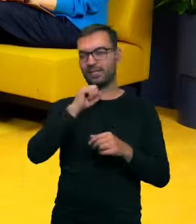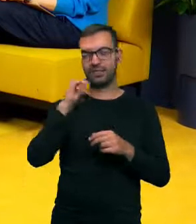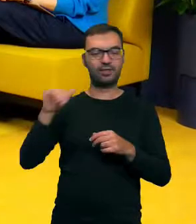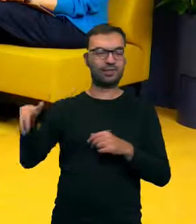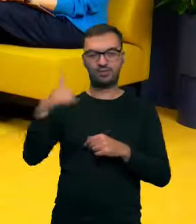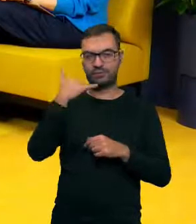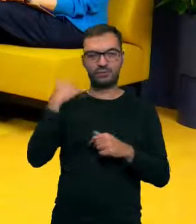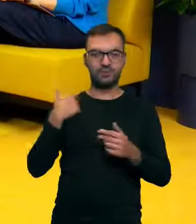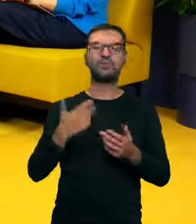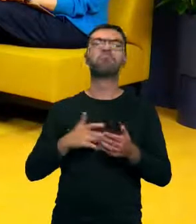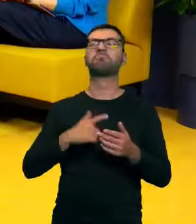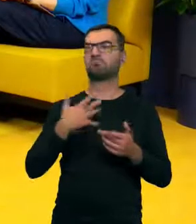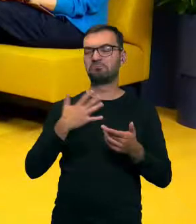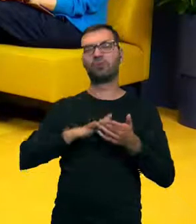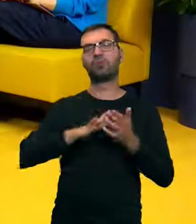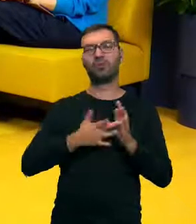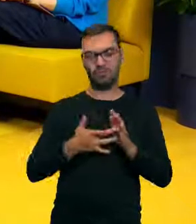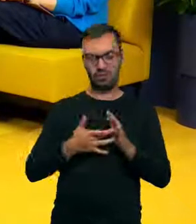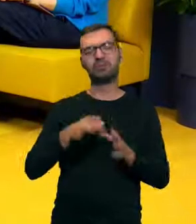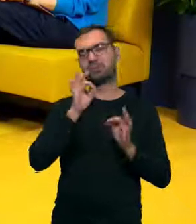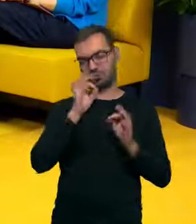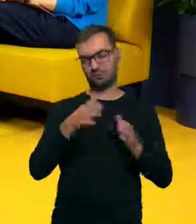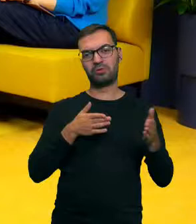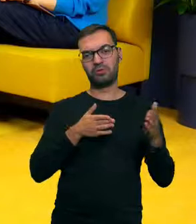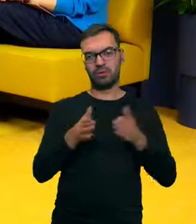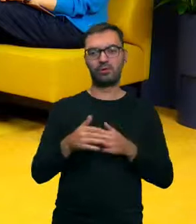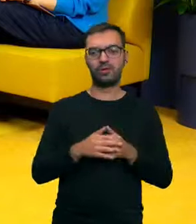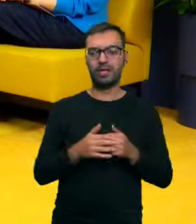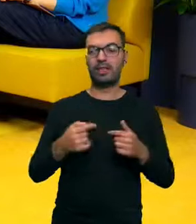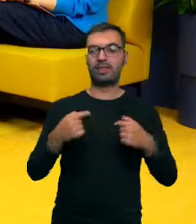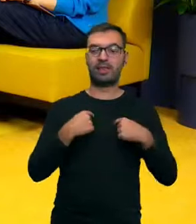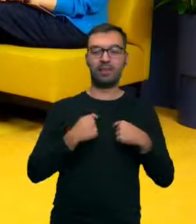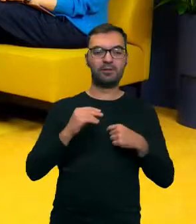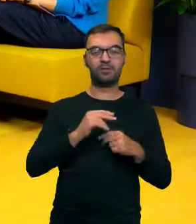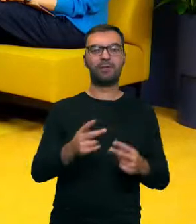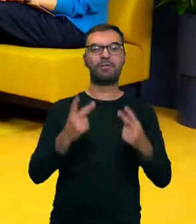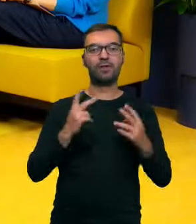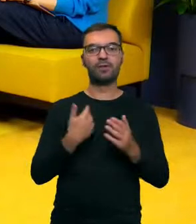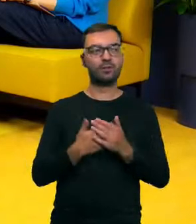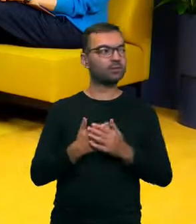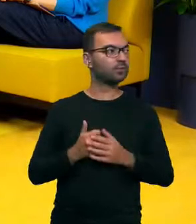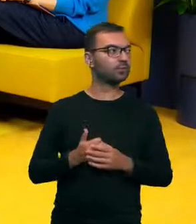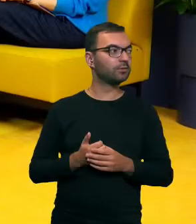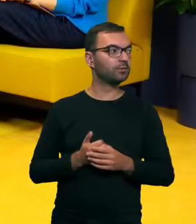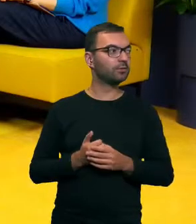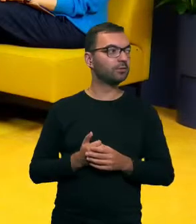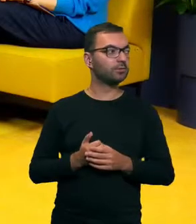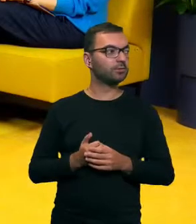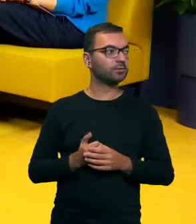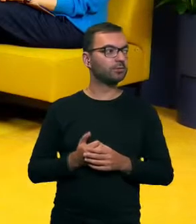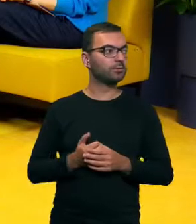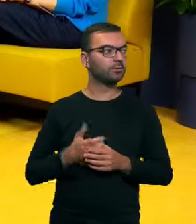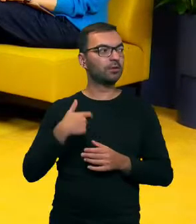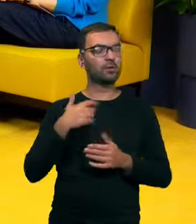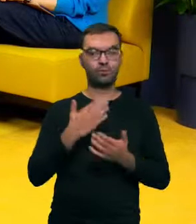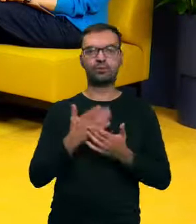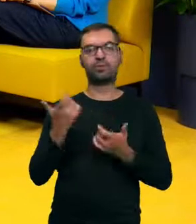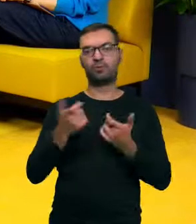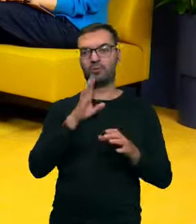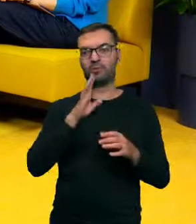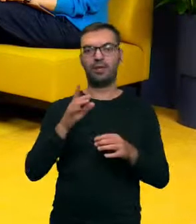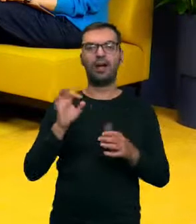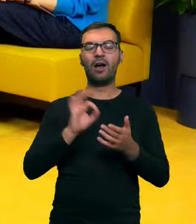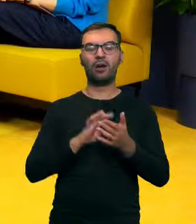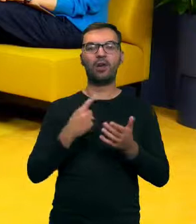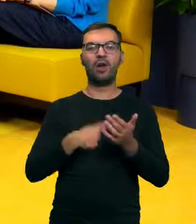no i to była taka kropka nad i, żeby jakby pójść tą drogą. Dla mnie z kolei to jeszcze było istotne, dlatego że no ja już robiłem to raz przy okazji